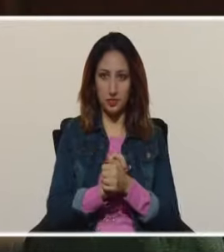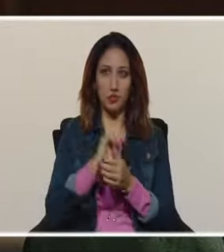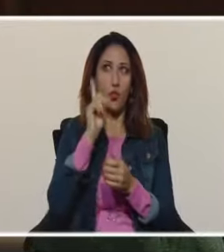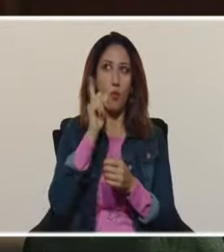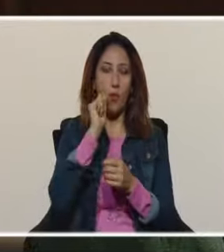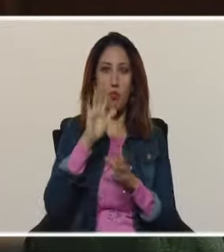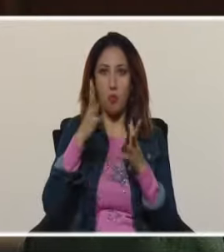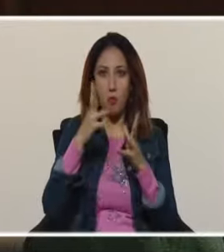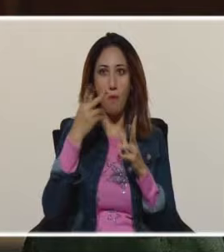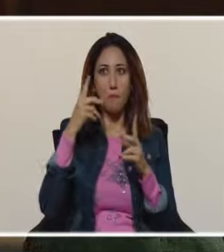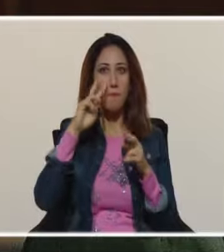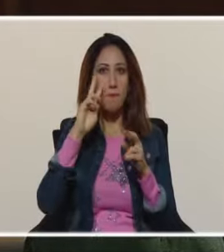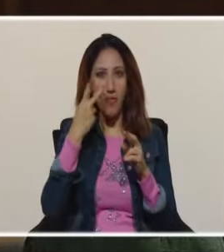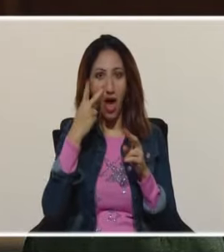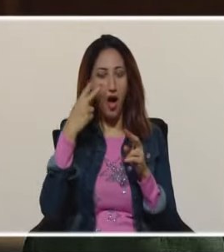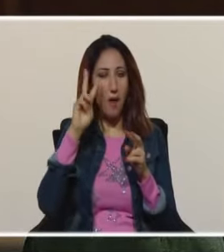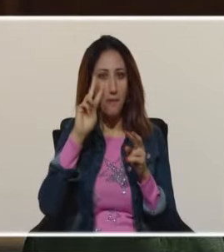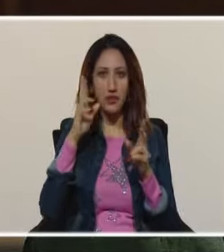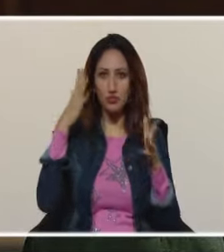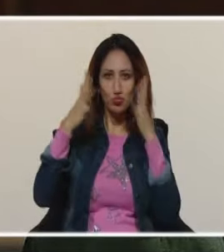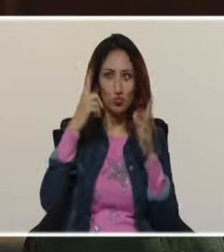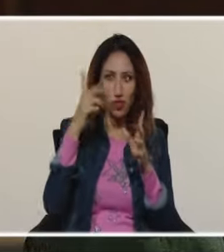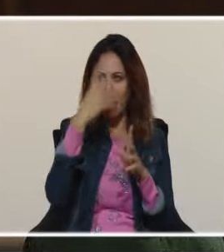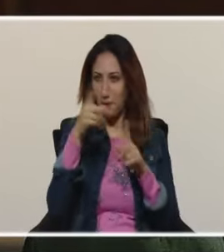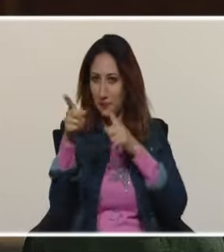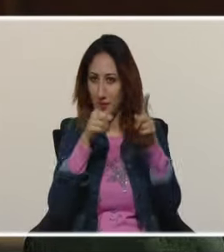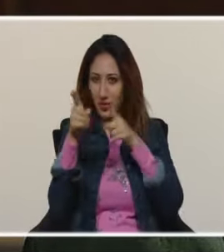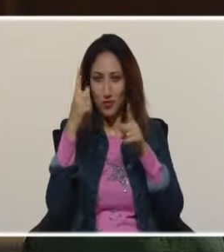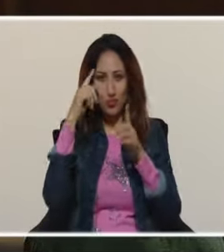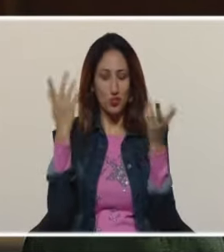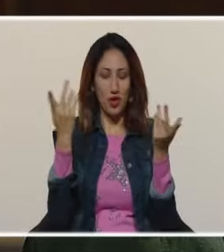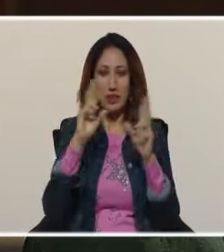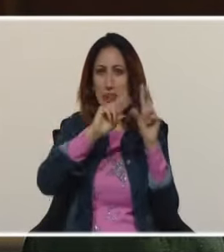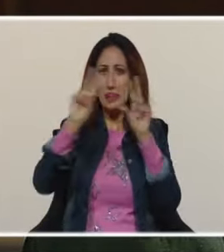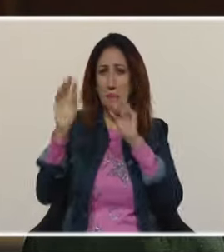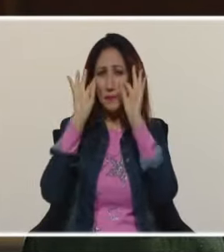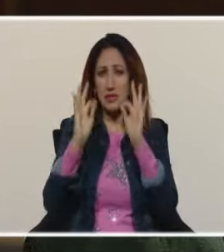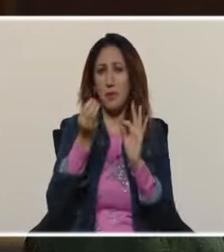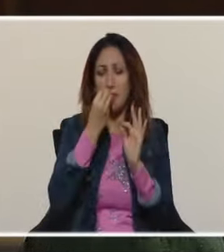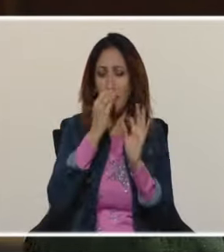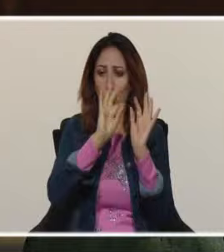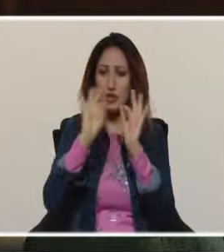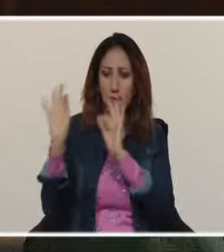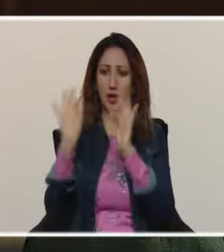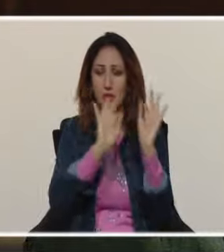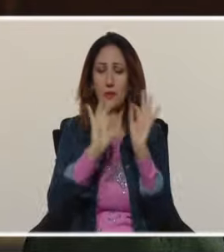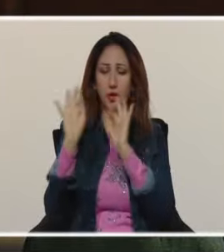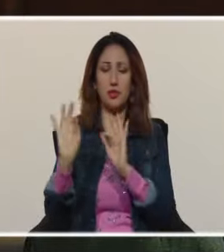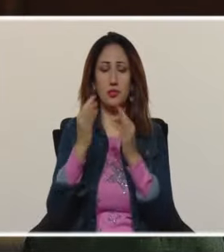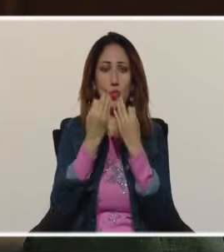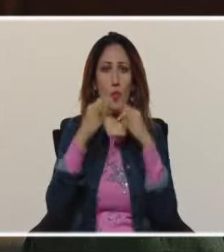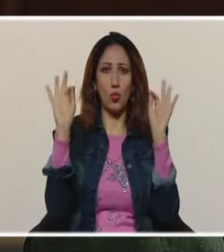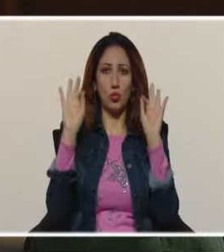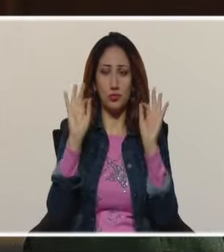أهاليهم وبيلبسوا زي بعض، جايين لابسين زي بعض وبيتكلموا زي بعض وحركاتهم زي بعض وبياكلوا زي بعض. فالحقيقة أنا مش